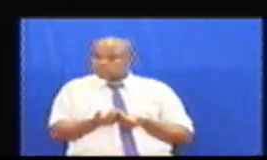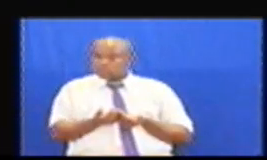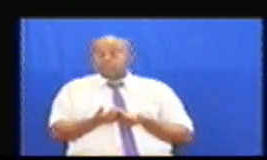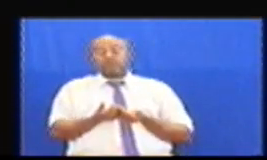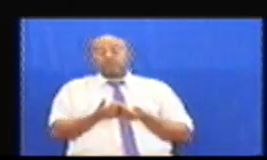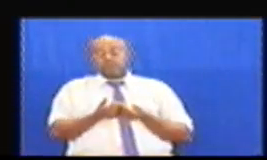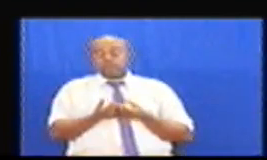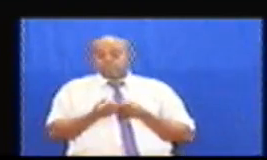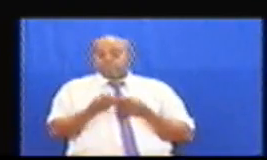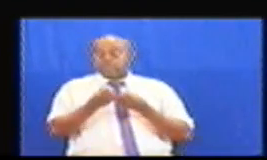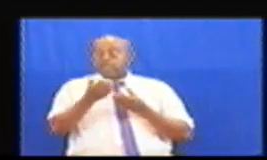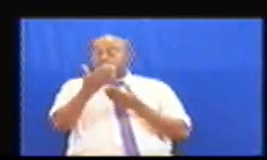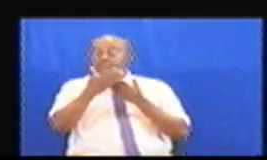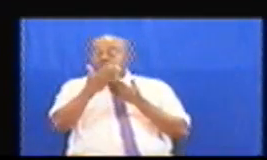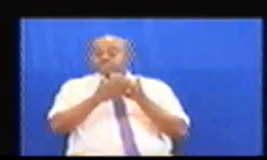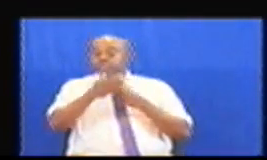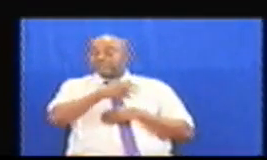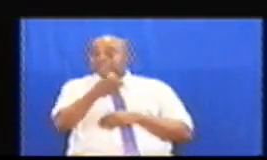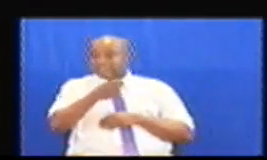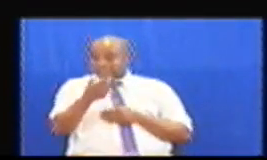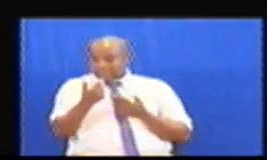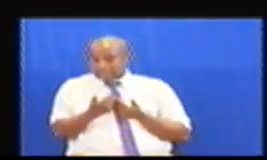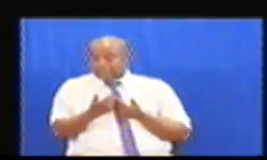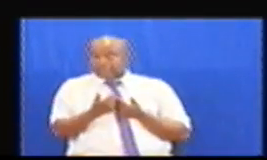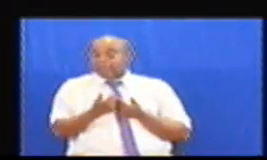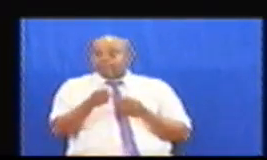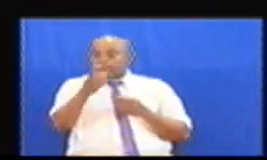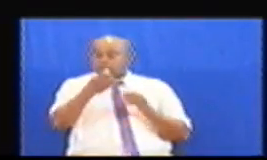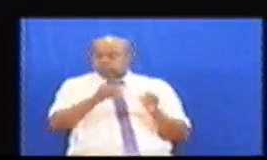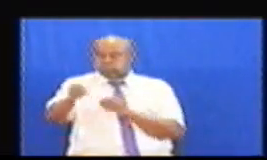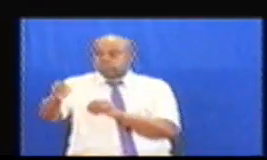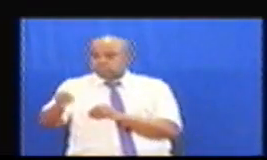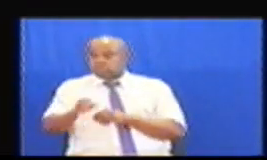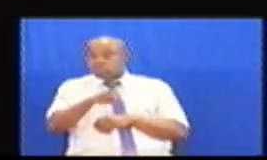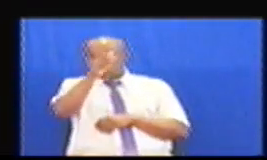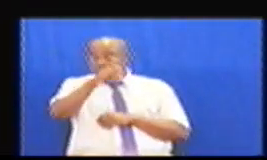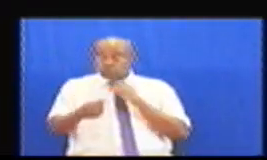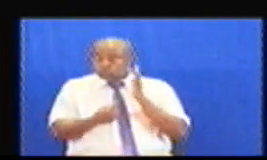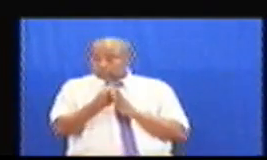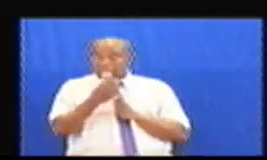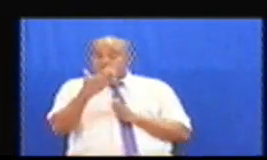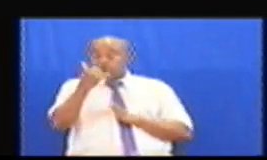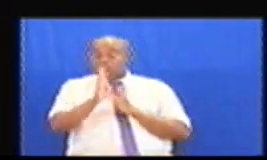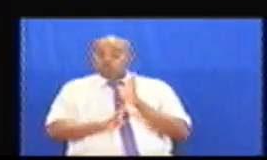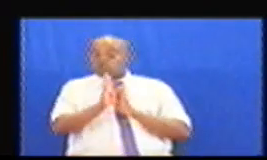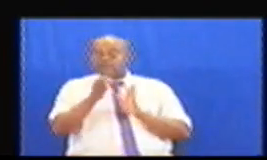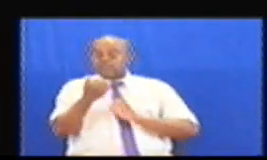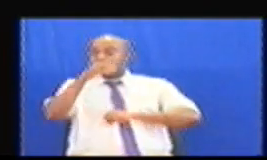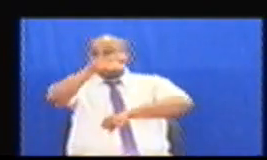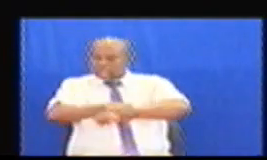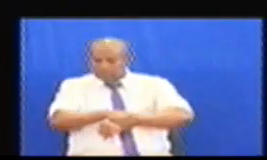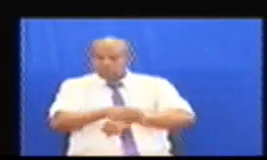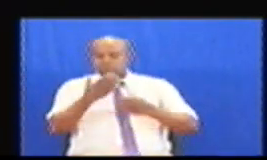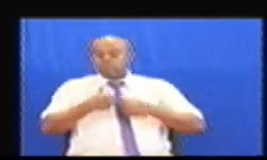tajiri, ninaomba katika hili pia serikali iongeze nguvu kusimamia hili. Watakaobainika wachukuliwe hatua kali na ngumu zaidi. La